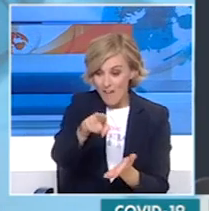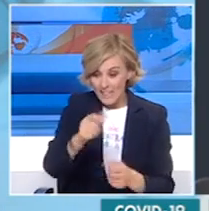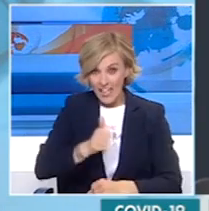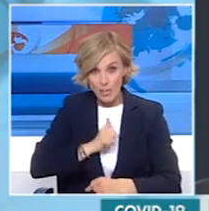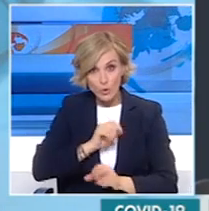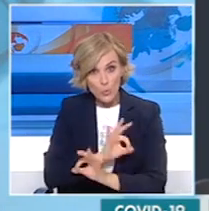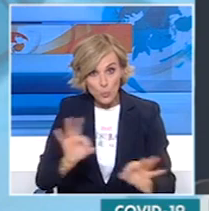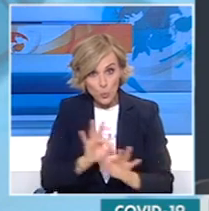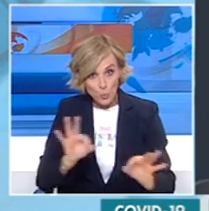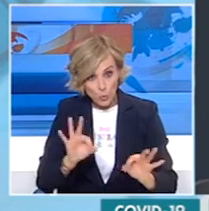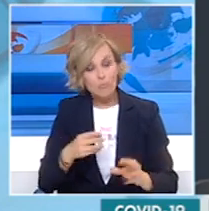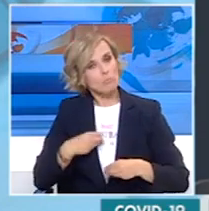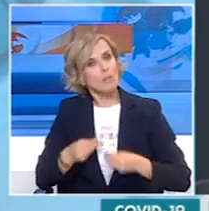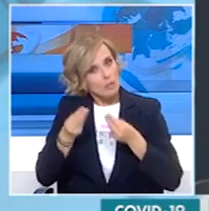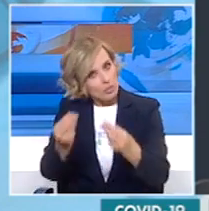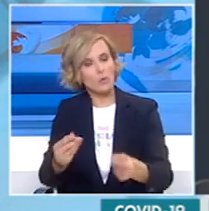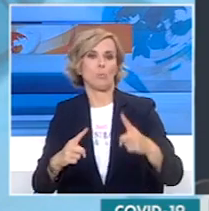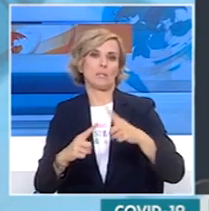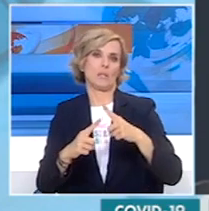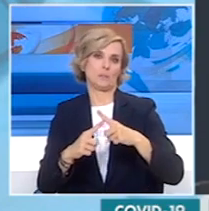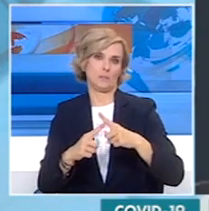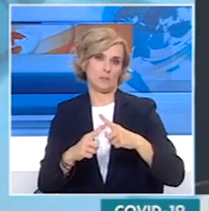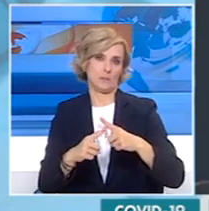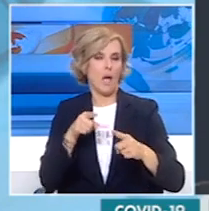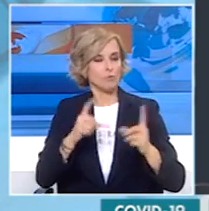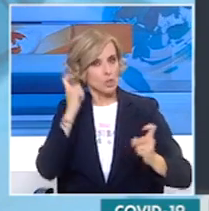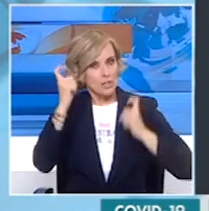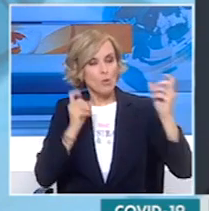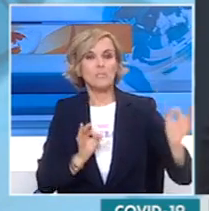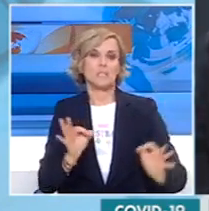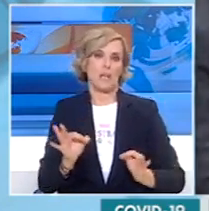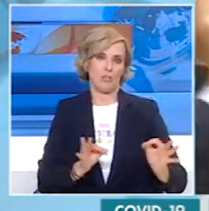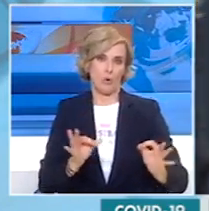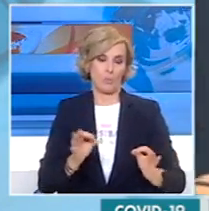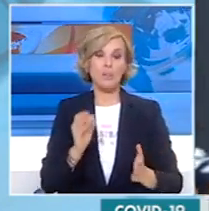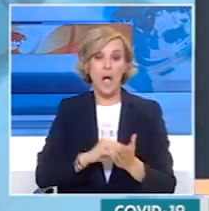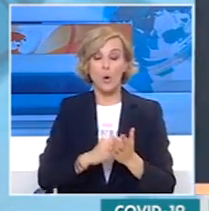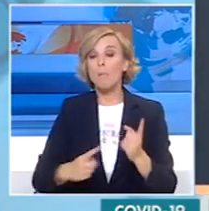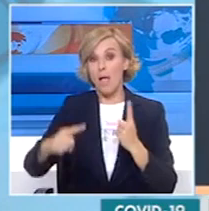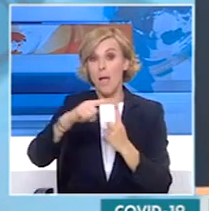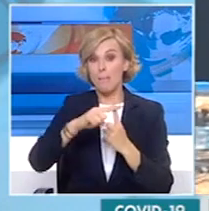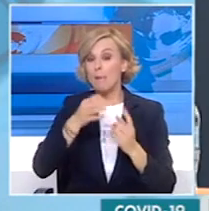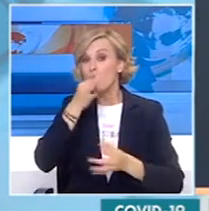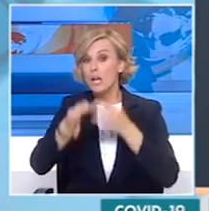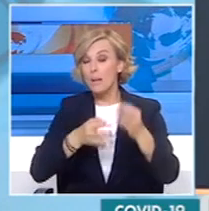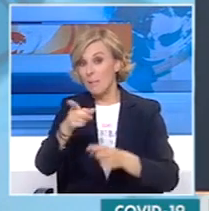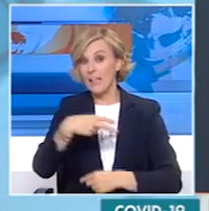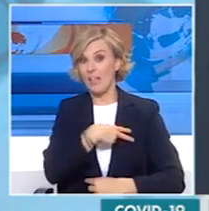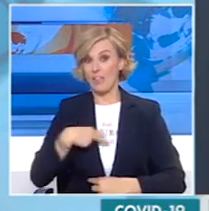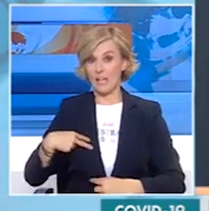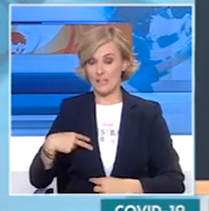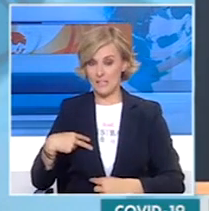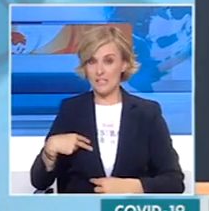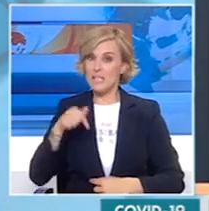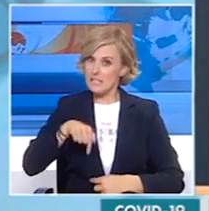το οποίο είναι στο σχεδιασμό μας. Αν μου επιτρέπετε εδώ να προσθέσω κάτι, γιατί γίνεται πάρα πολύ λόγος και